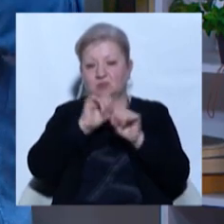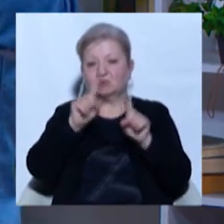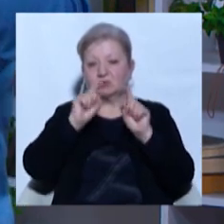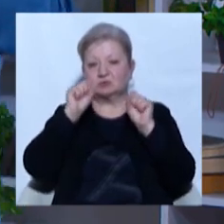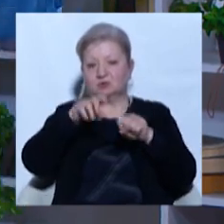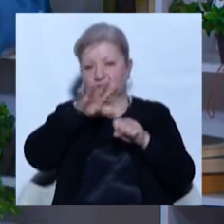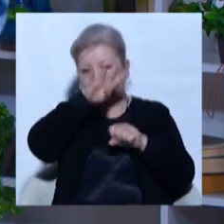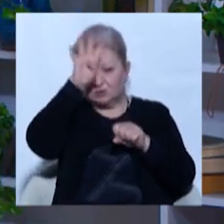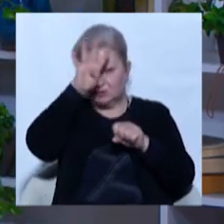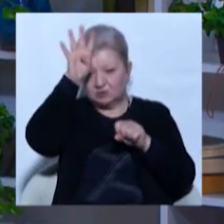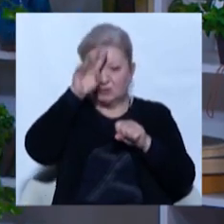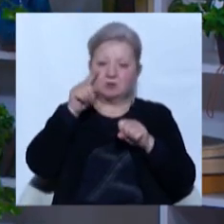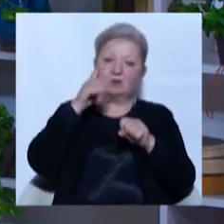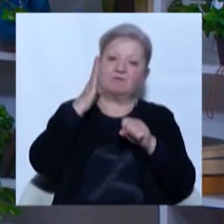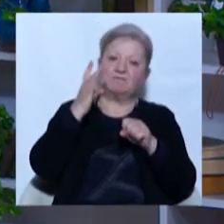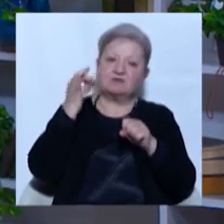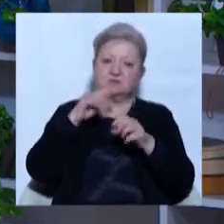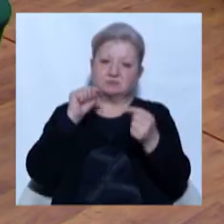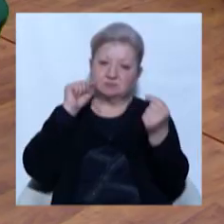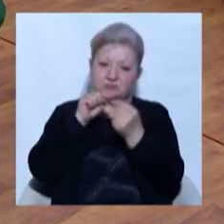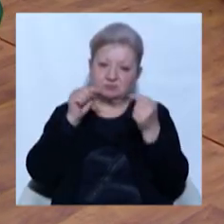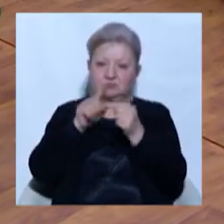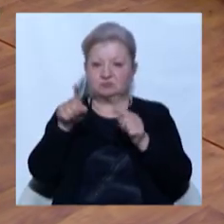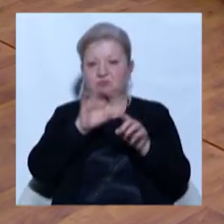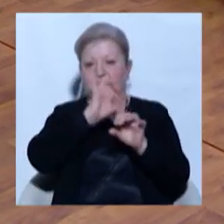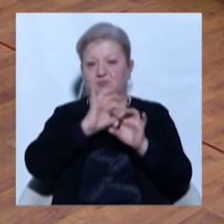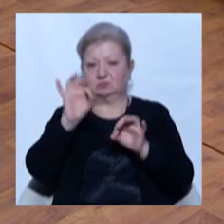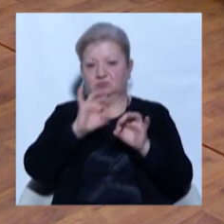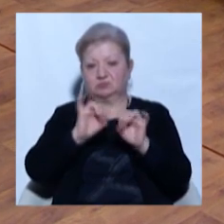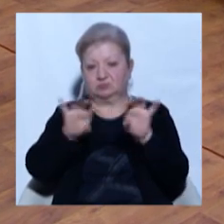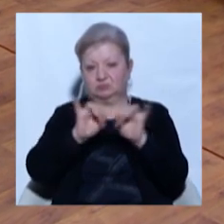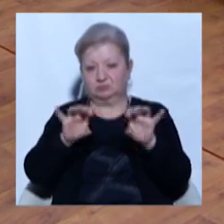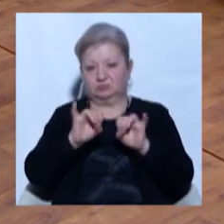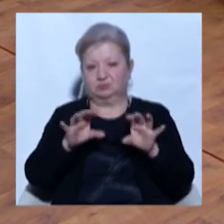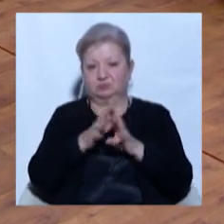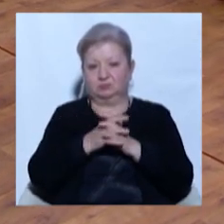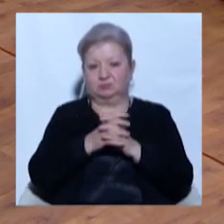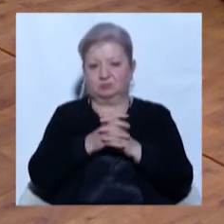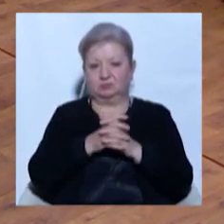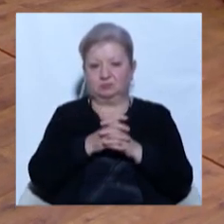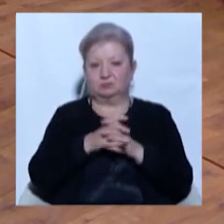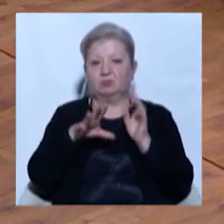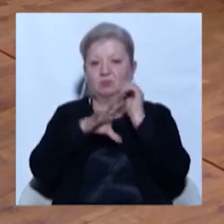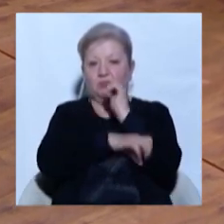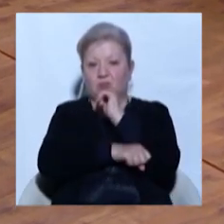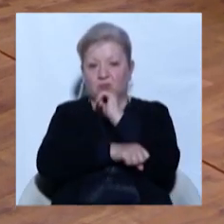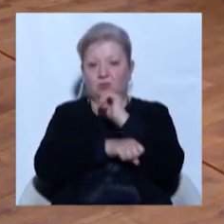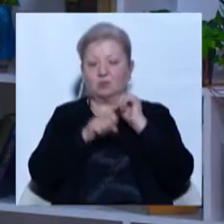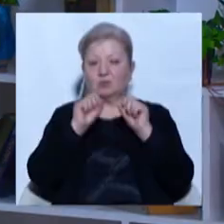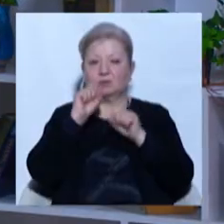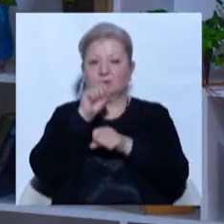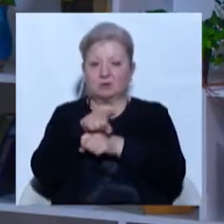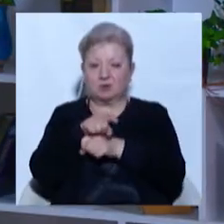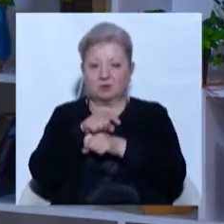შეიძლებოდა ირან-ბიზანტიის დაპირისპირების ფონზე ქართლში მიმდინარე მოვლენებთან დაკავშირებით გვეთქვა. და ბოლოს დავალება, რომელიც